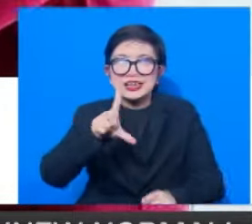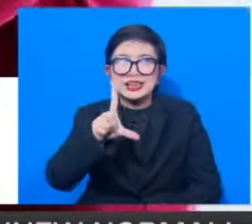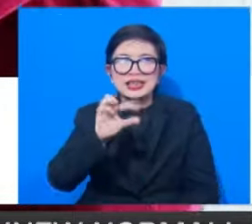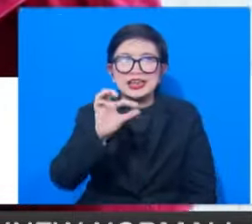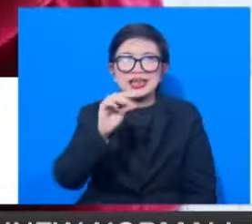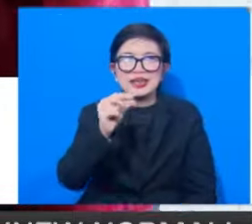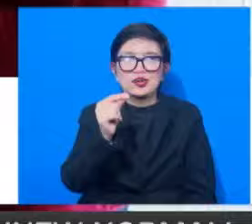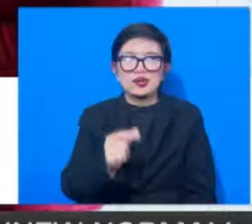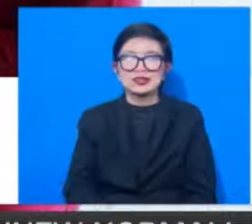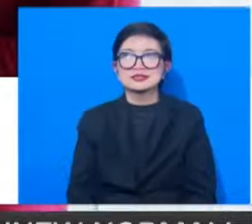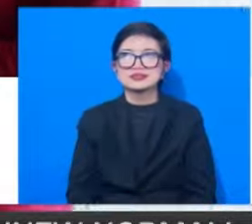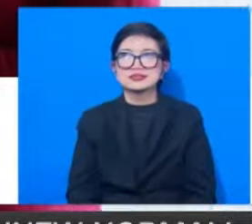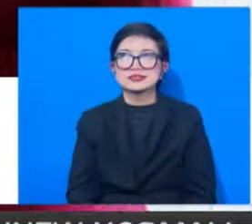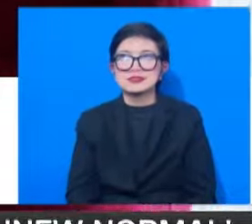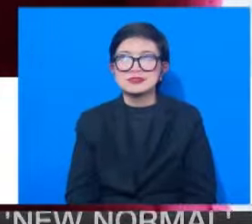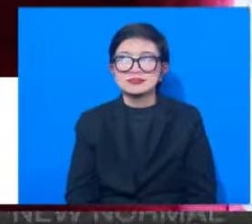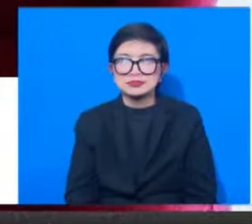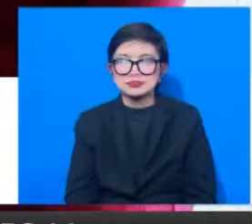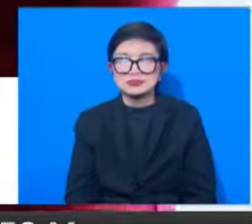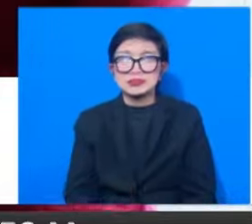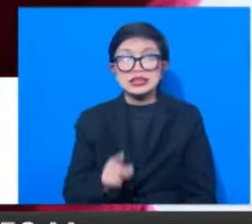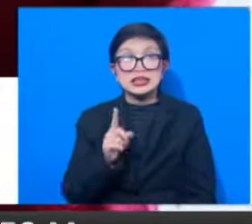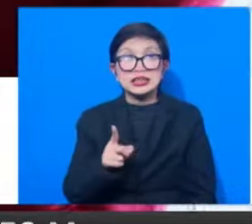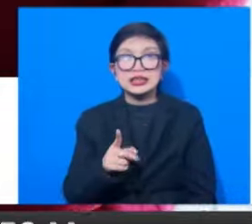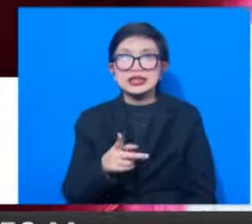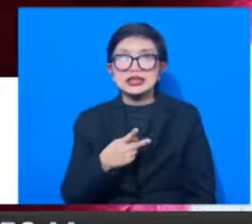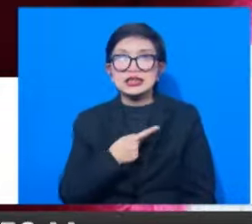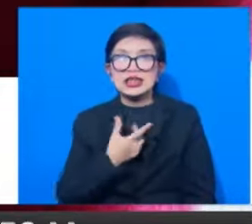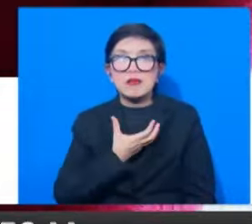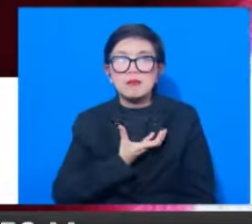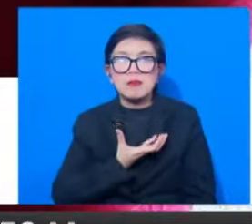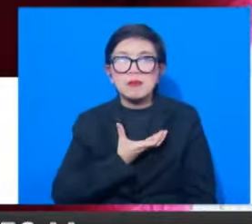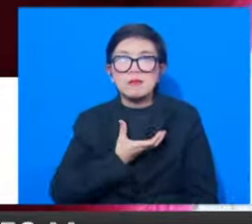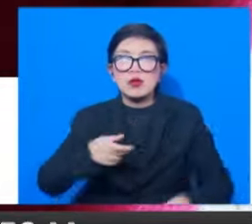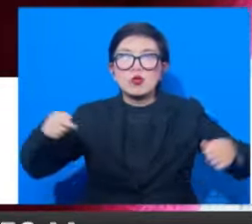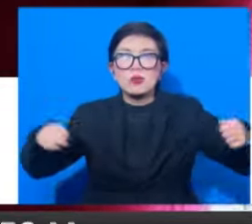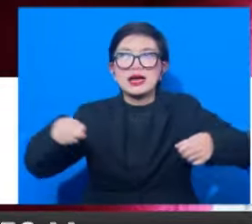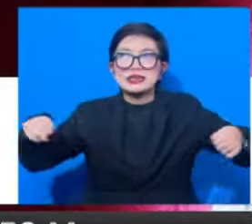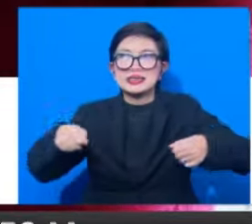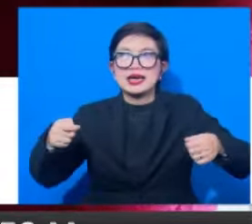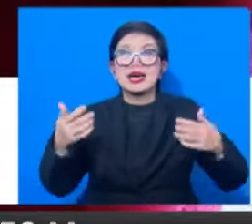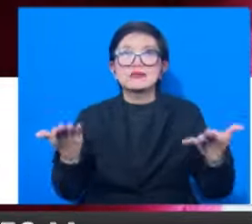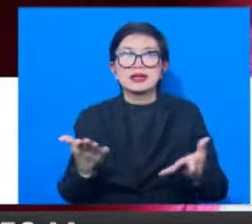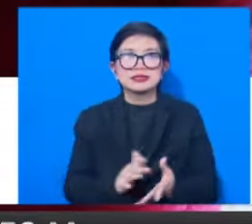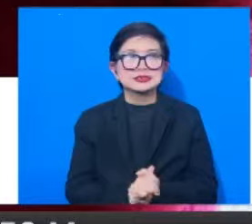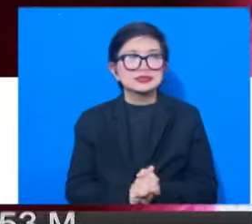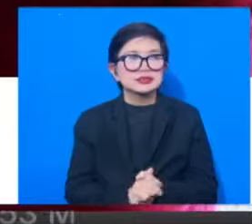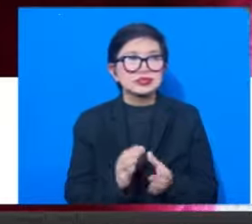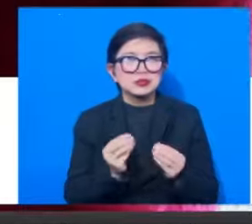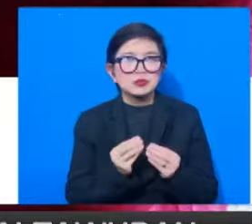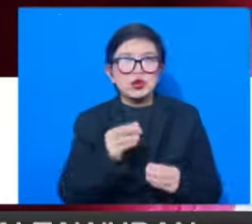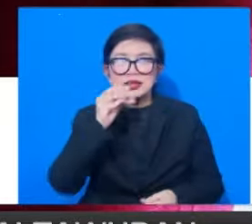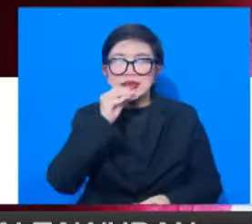dulu sebelumnya. Chef, ini apa ini? Kita mau ajarin saya, Chef. Ini yep. Mau apa hari ini? Hari ini kita bikin nugget daun